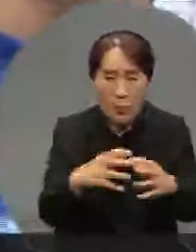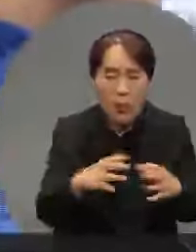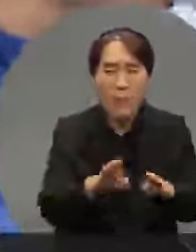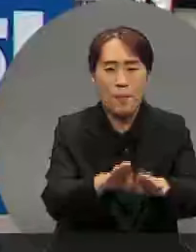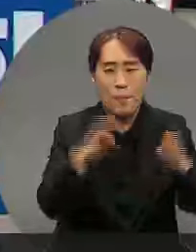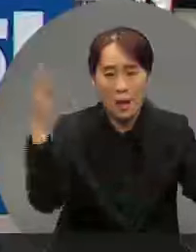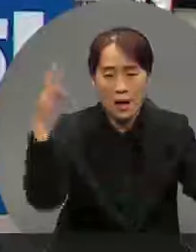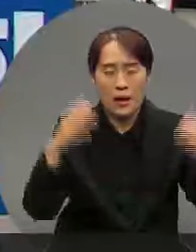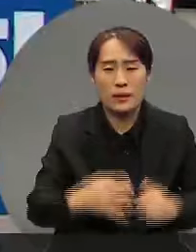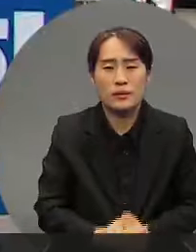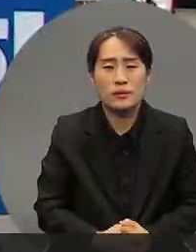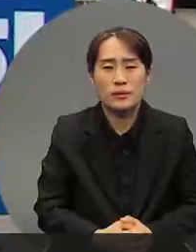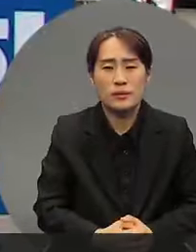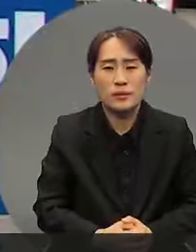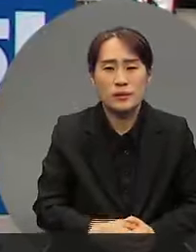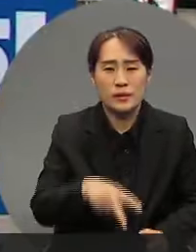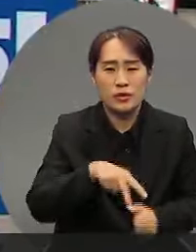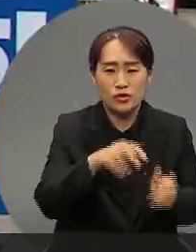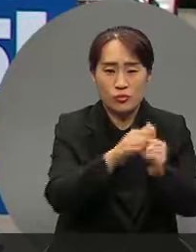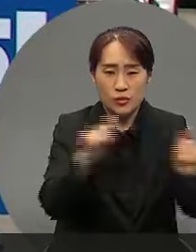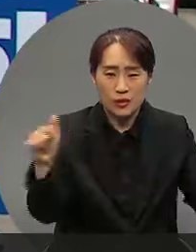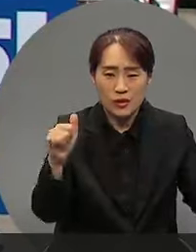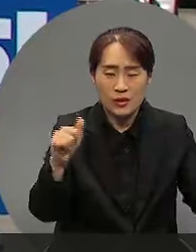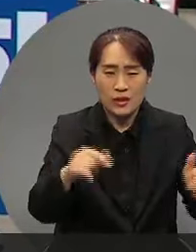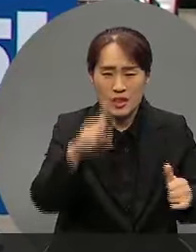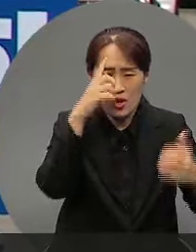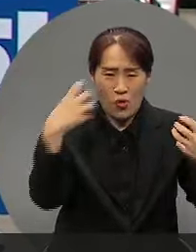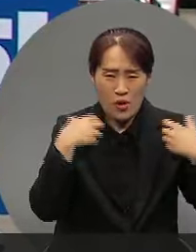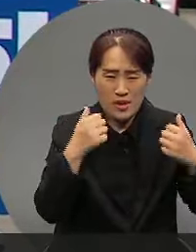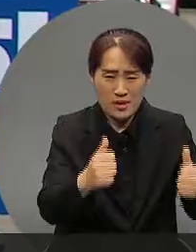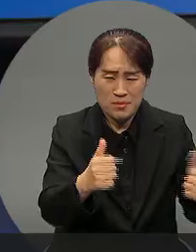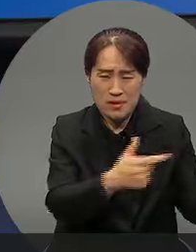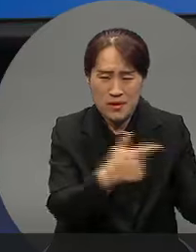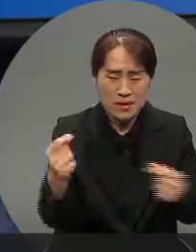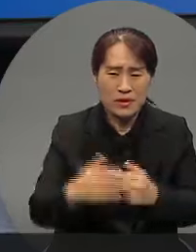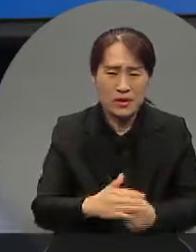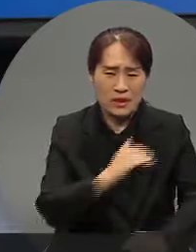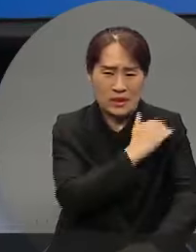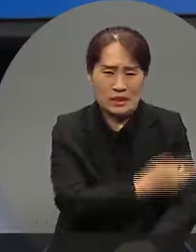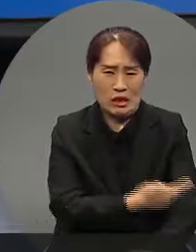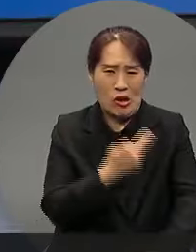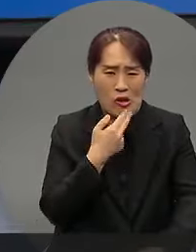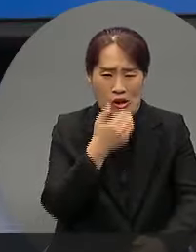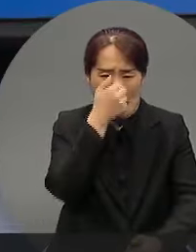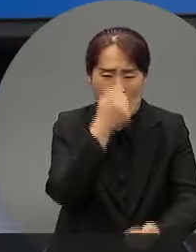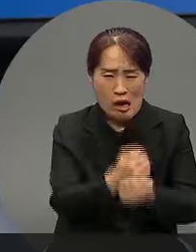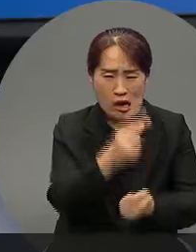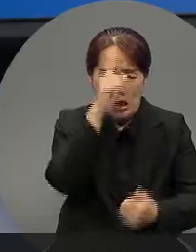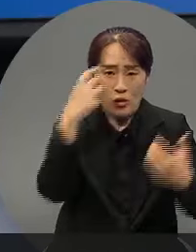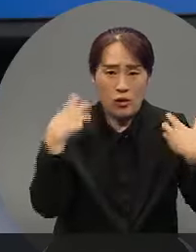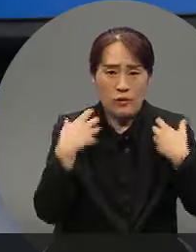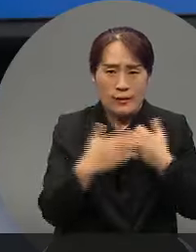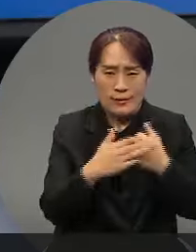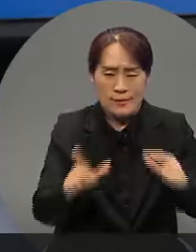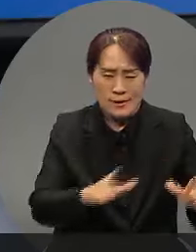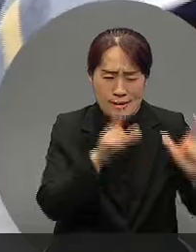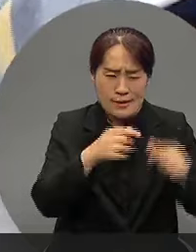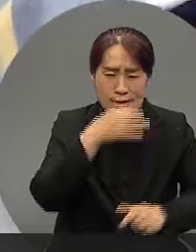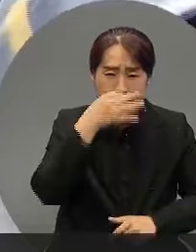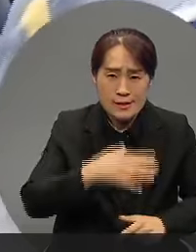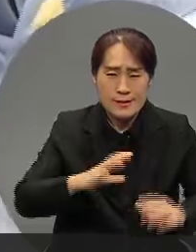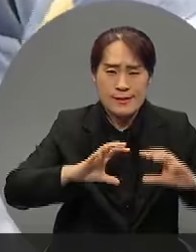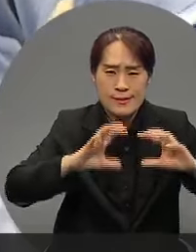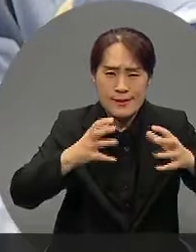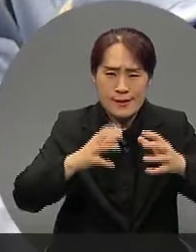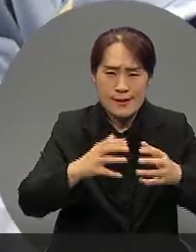열렸습니다. 후보들의 일성은 정권 심판. 무능하고 무도한 정권 때문에 국민 삶이 어렵고 나라가